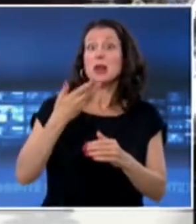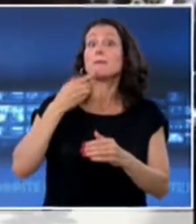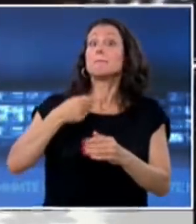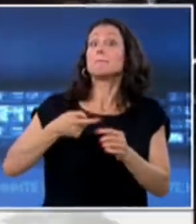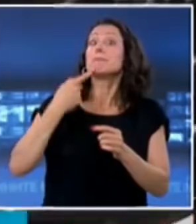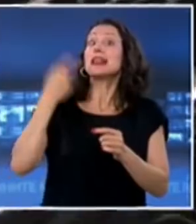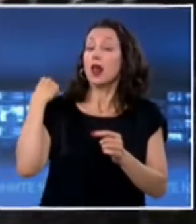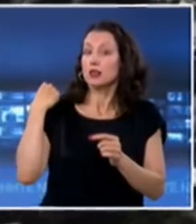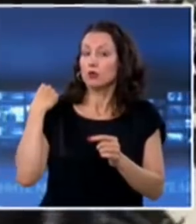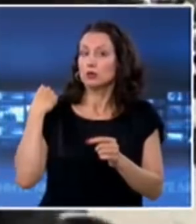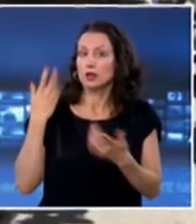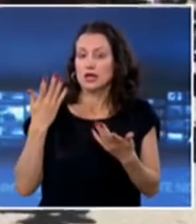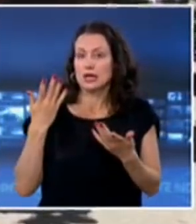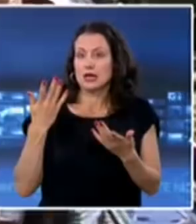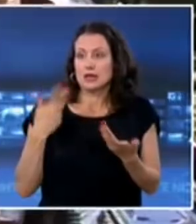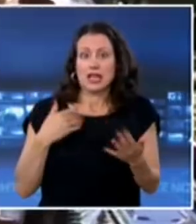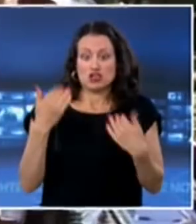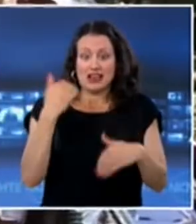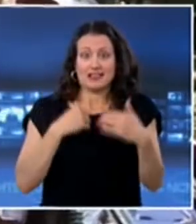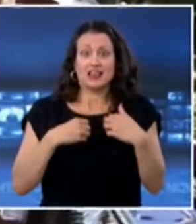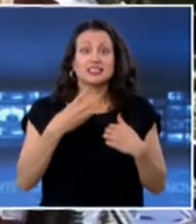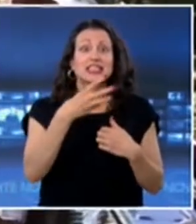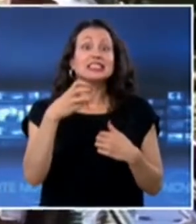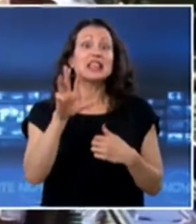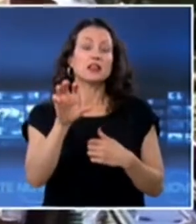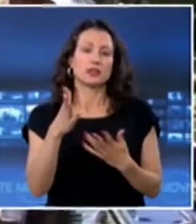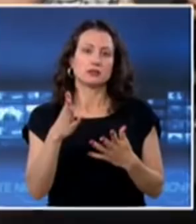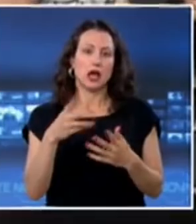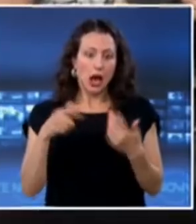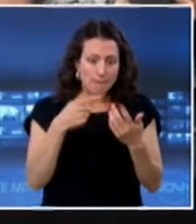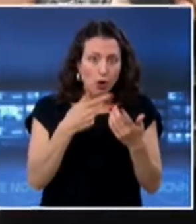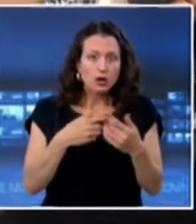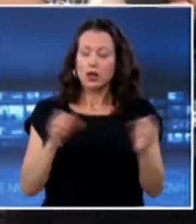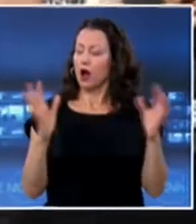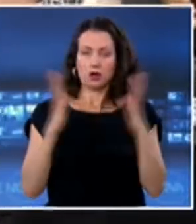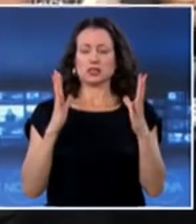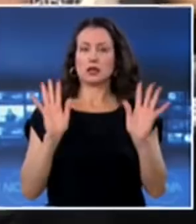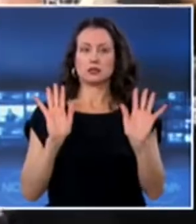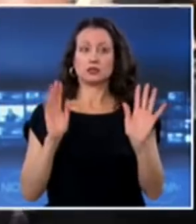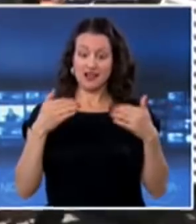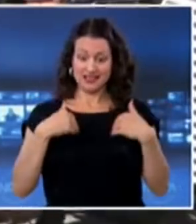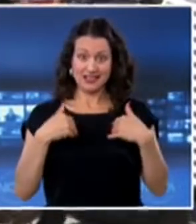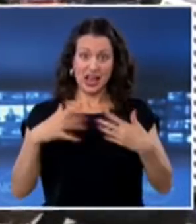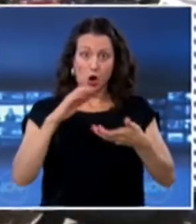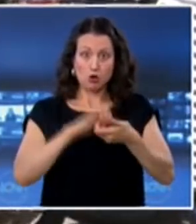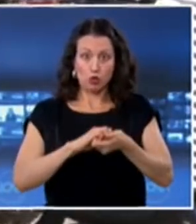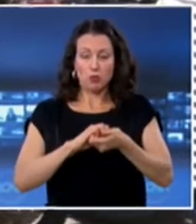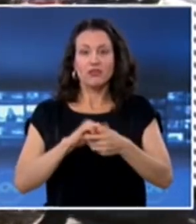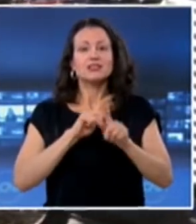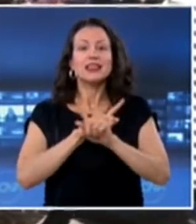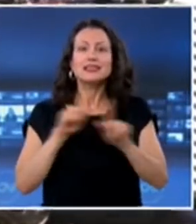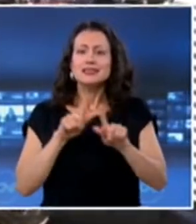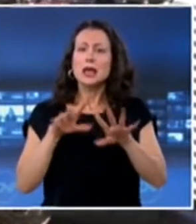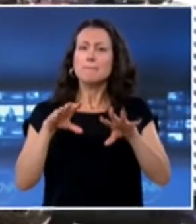месеца ранените мотоциклетисти са 390. Бройката е стряскаща. Ние от клубовете общо взето не толерираме